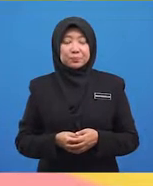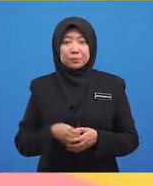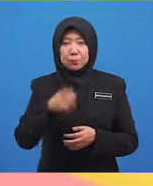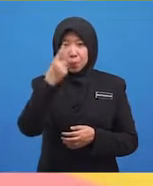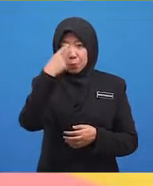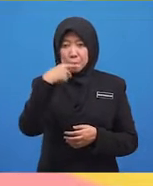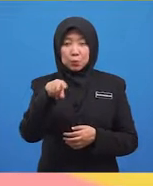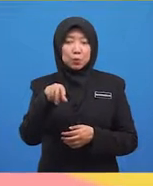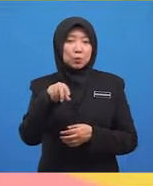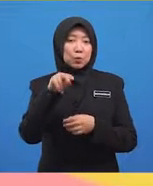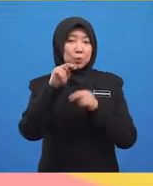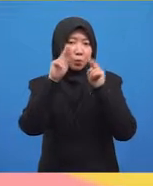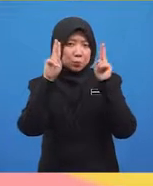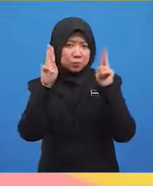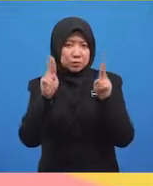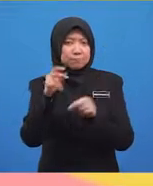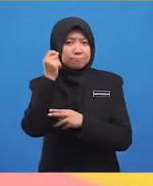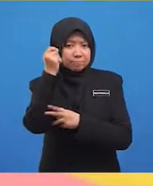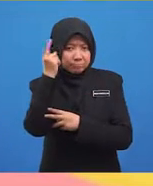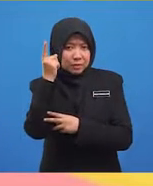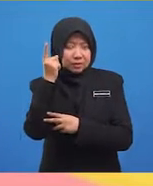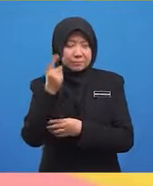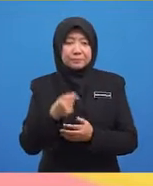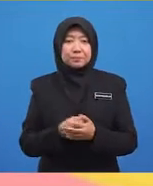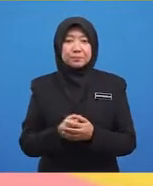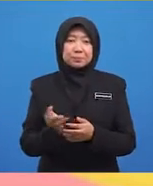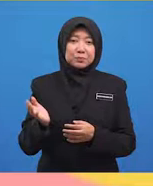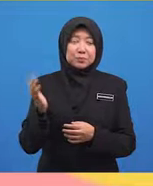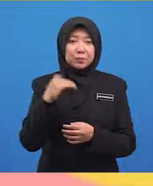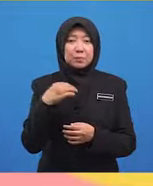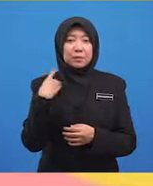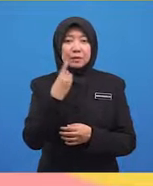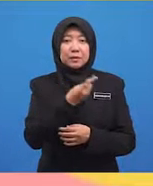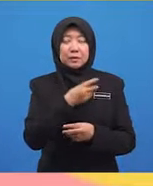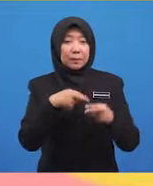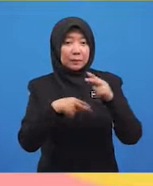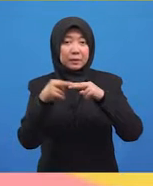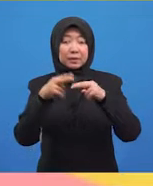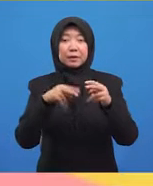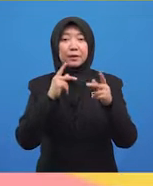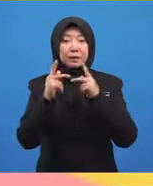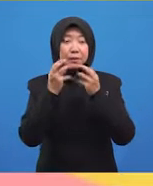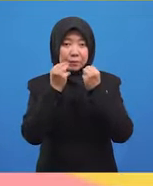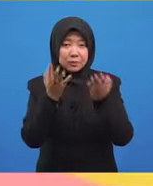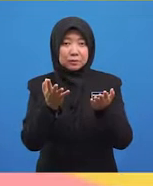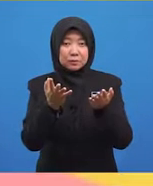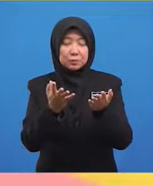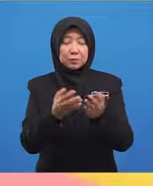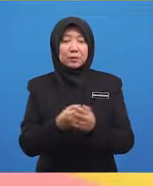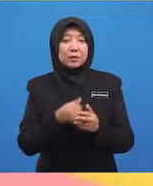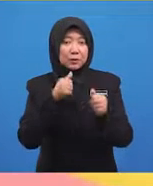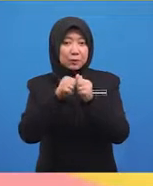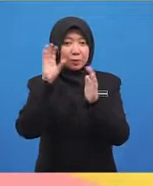Untuk menguji kefahaman kamu, ayuh kita bina kata majmuk berdasarkan gambar